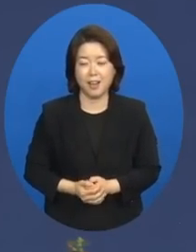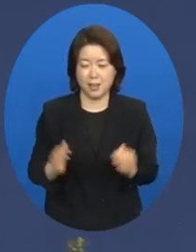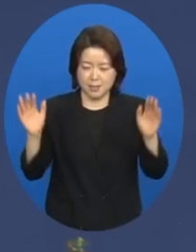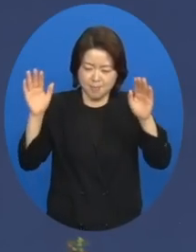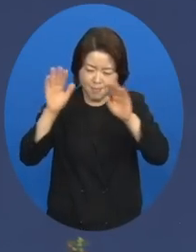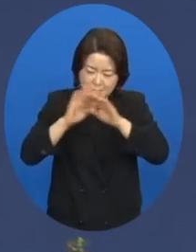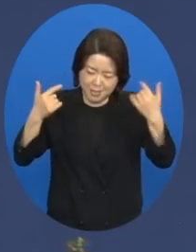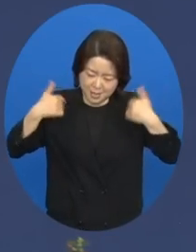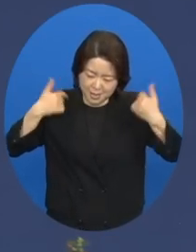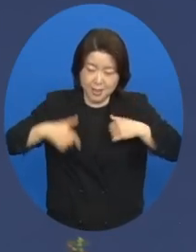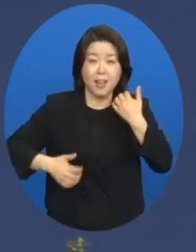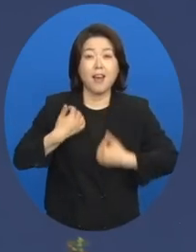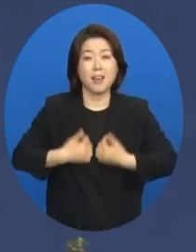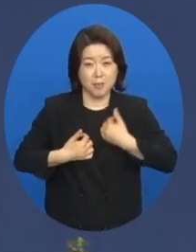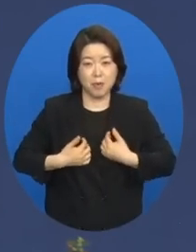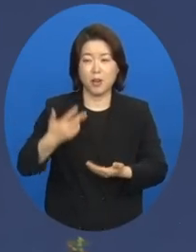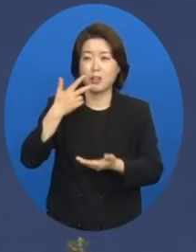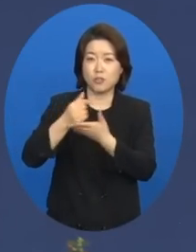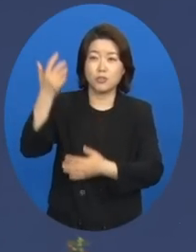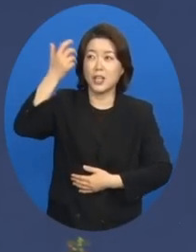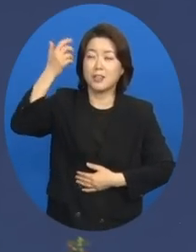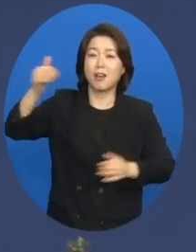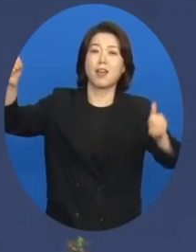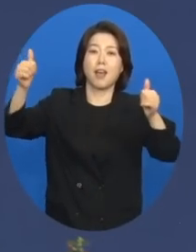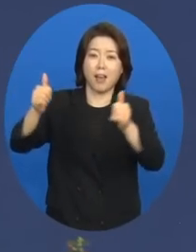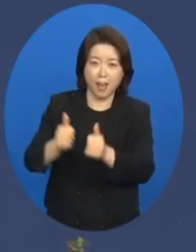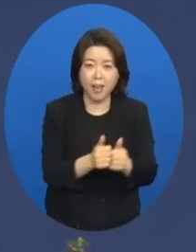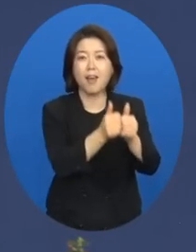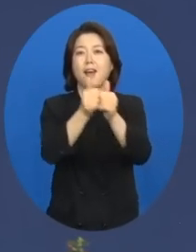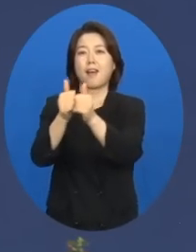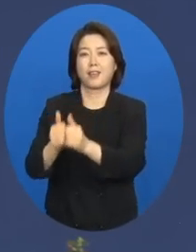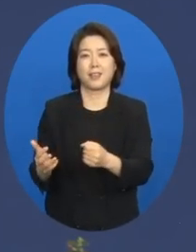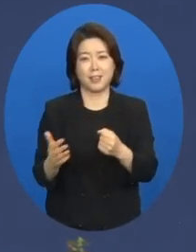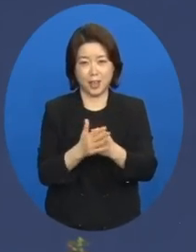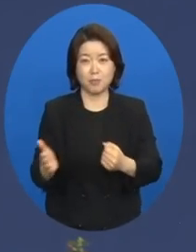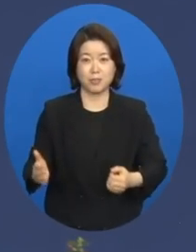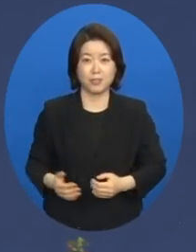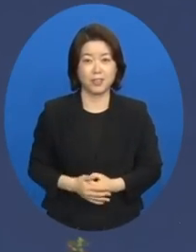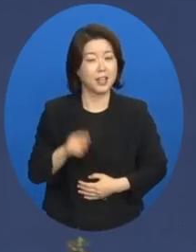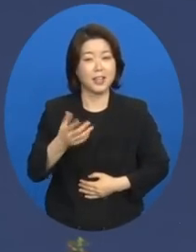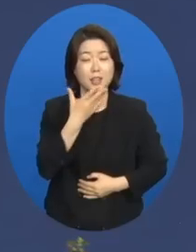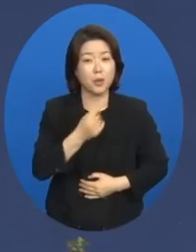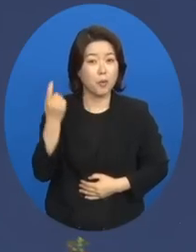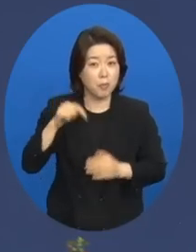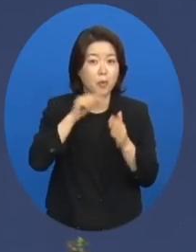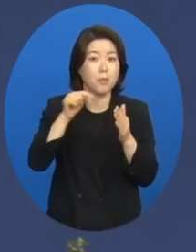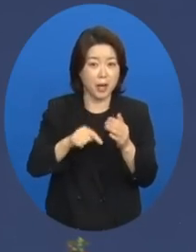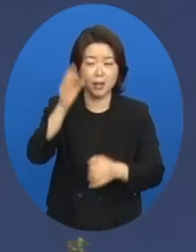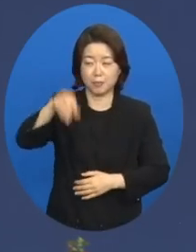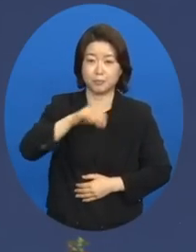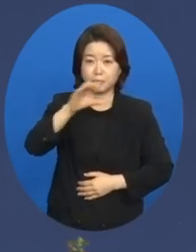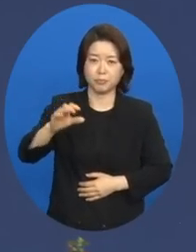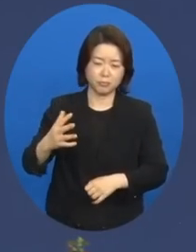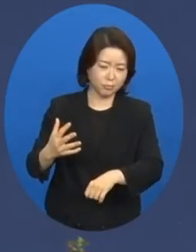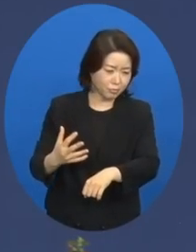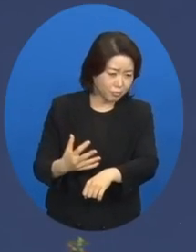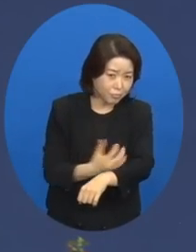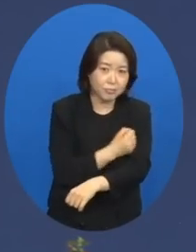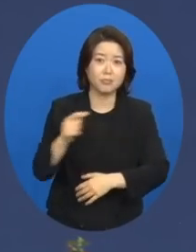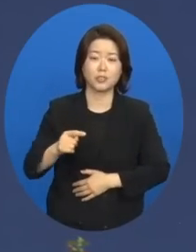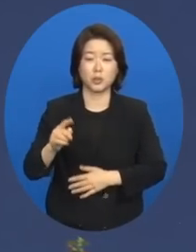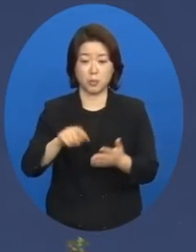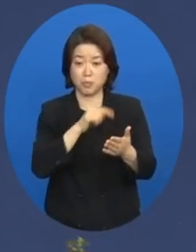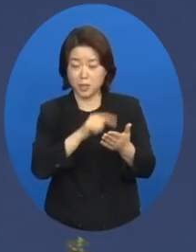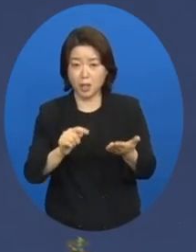밤낮 기뻐하는 것 주의 영이 함께 함이라. 여러분 이게 복 안에 십자가 이거 엄청난